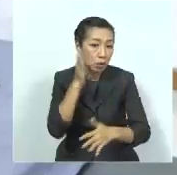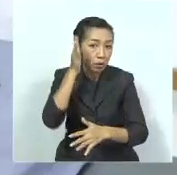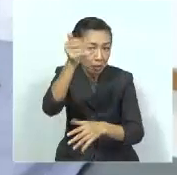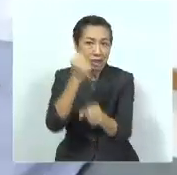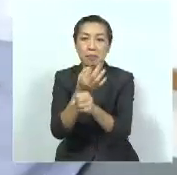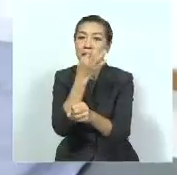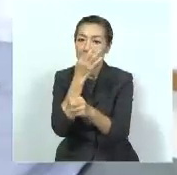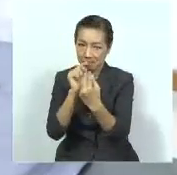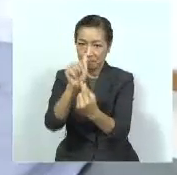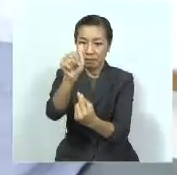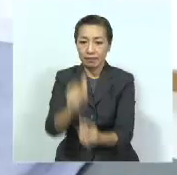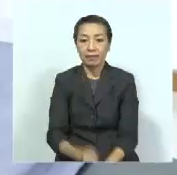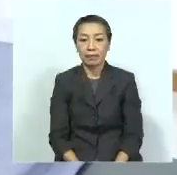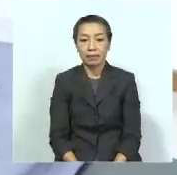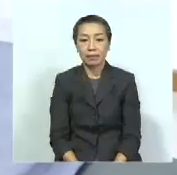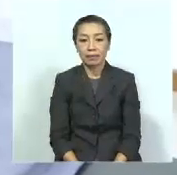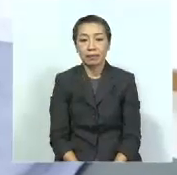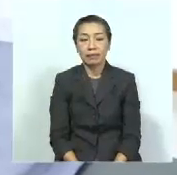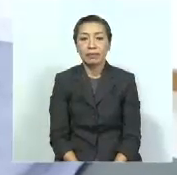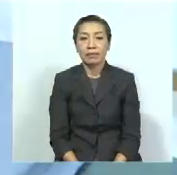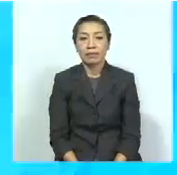อาชีพในอนาคตอีกด้วยค่ะ